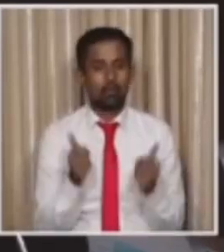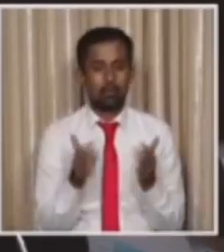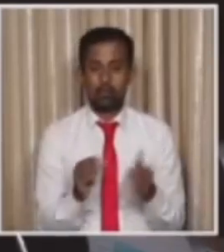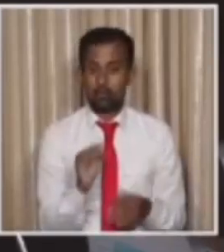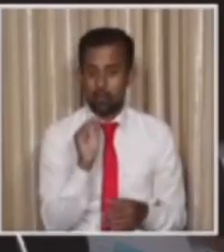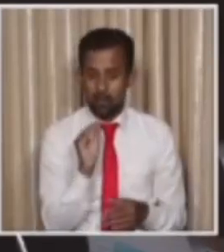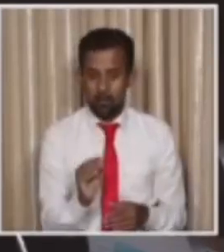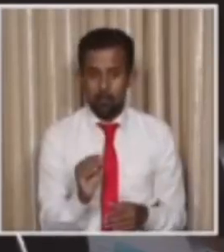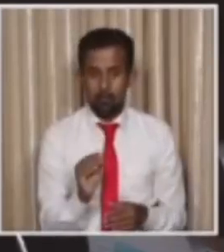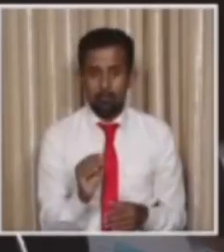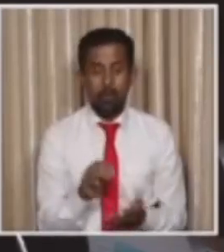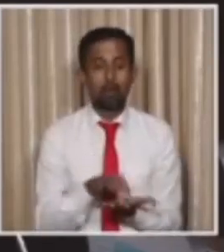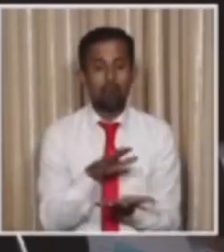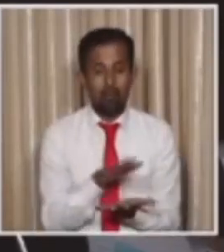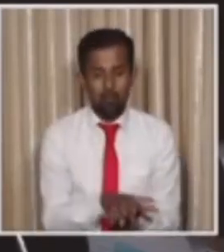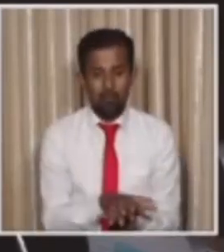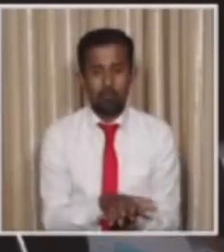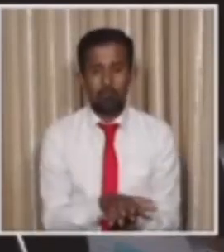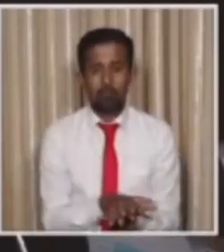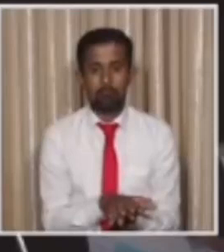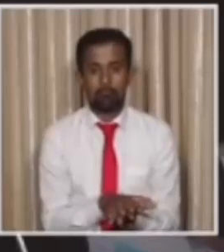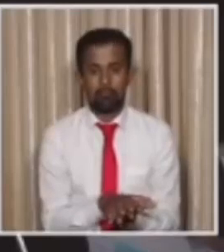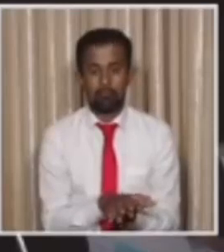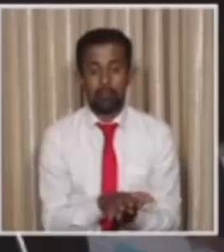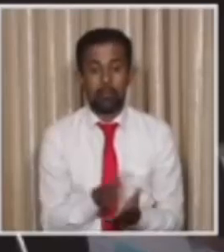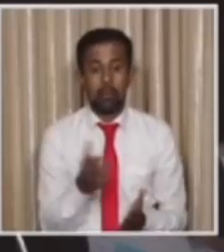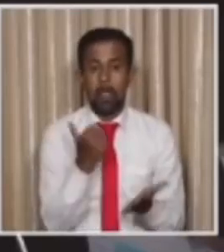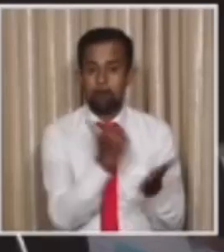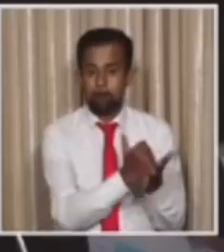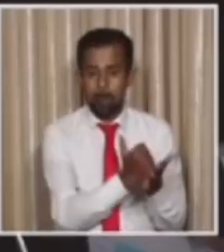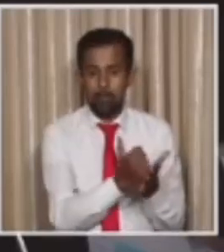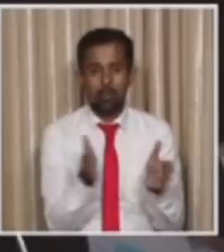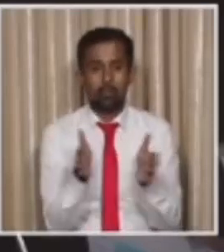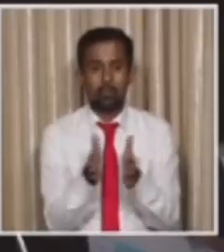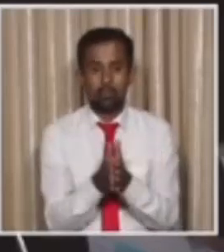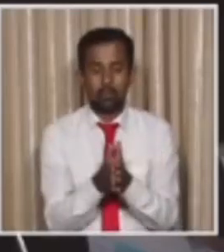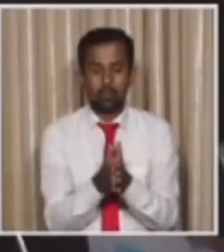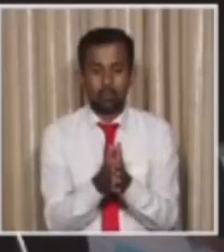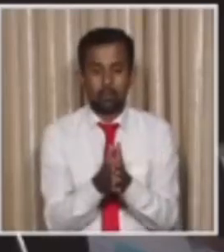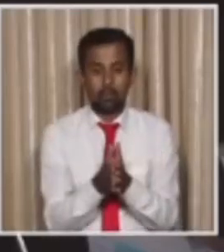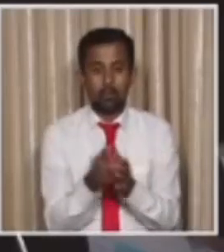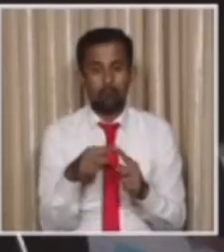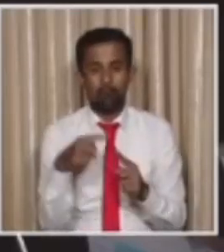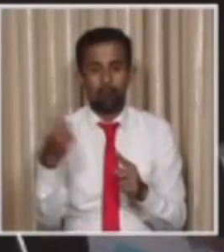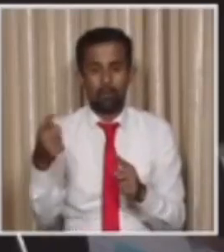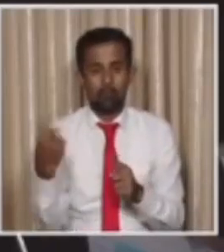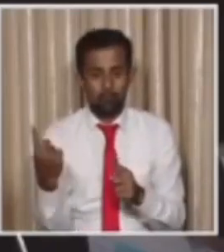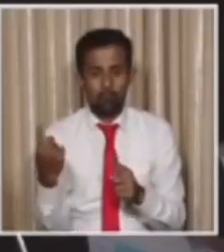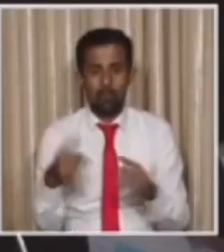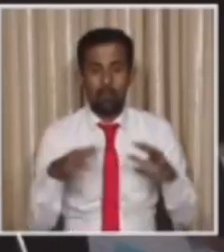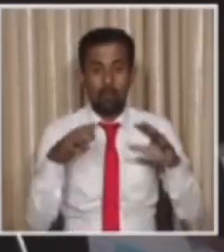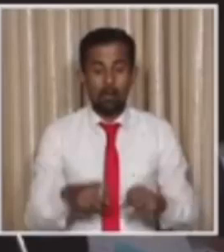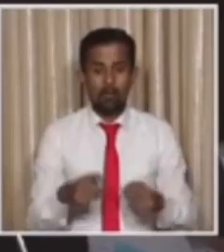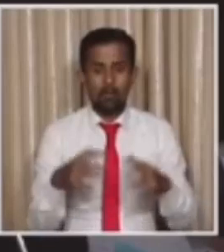නම් අනිවාර්යයෙන්ම මේ බැංකුවත් එක්ක දැනට වෙනත් ආයතන සතුව තිබෙන මේ